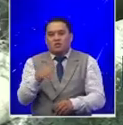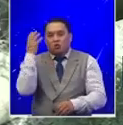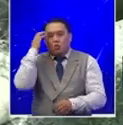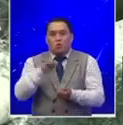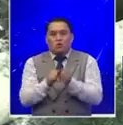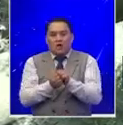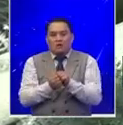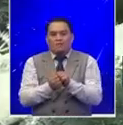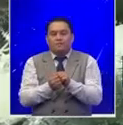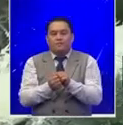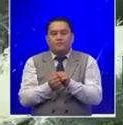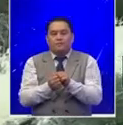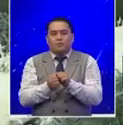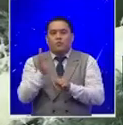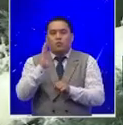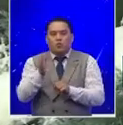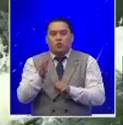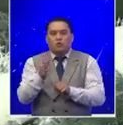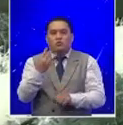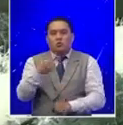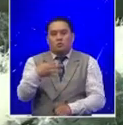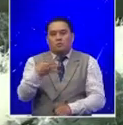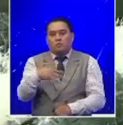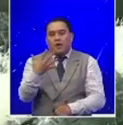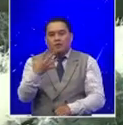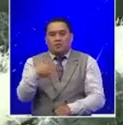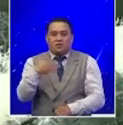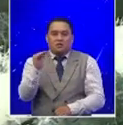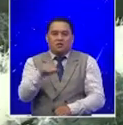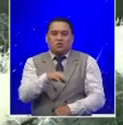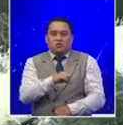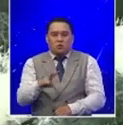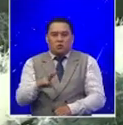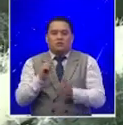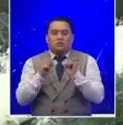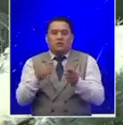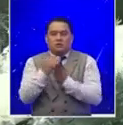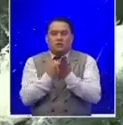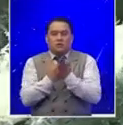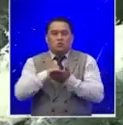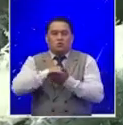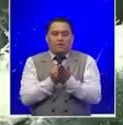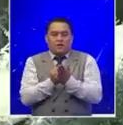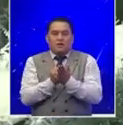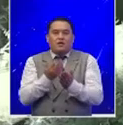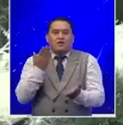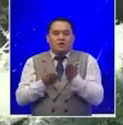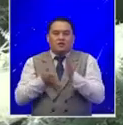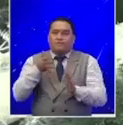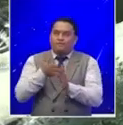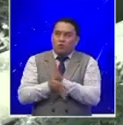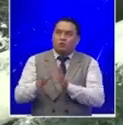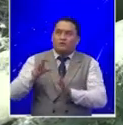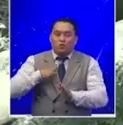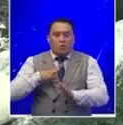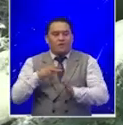начало отопительного сезона будем иметь 45-50 тысяч тонн угля. Это согласно графику. Суточный расход в зимний период составляет